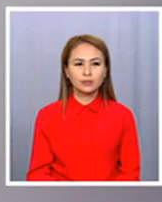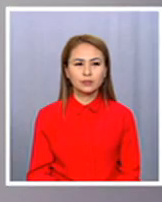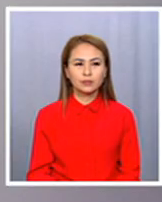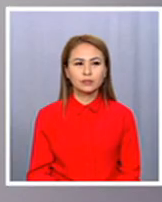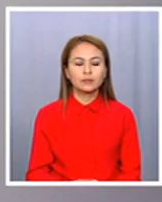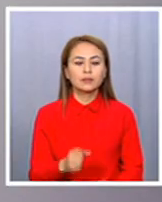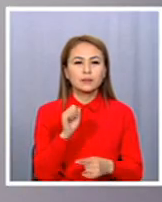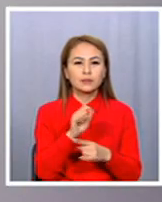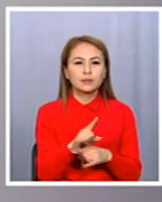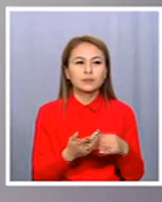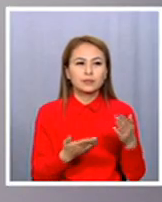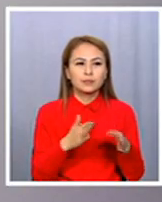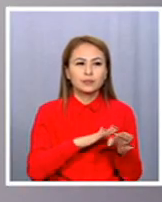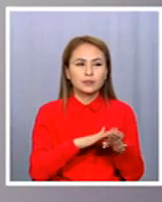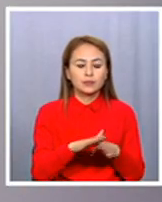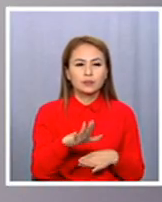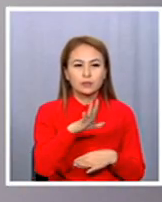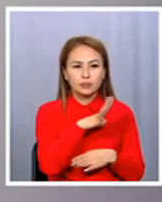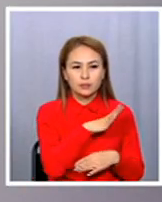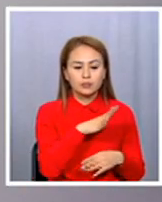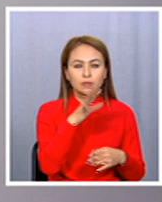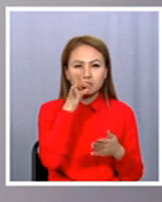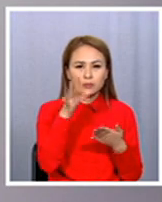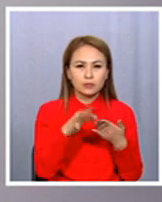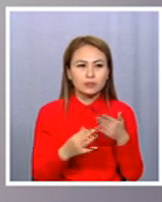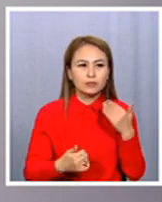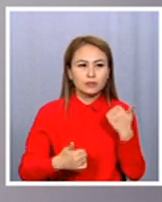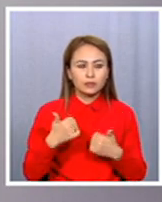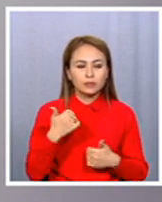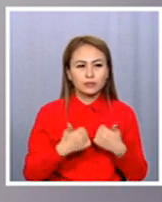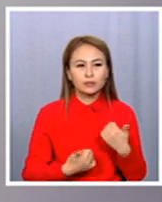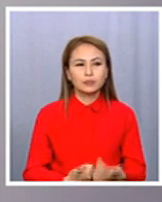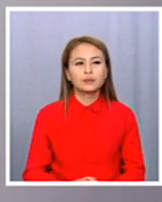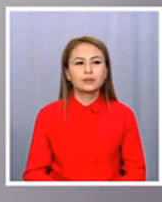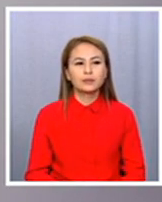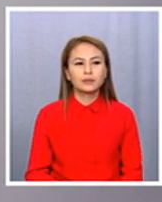Тапсырманы орындап болсаңыздар, жауабымен салыстырыңыздар.